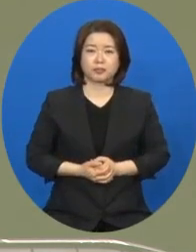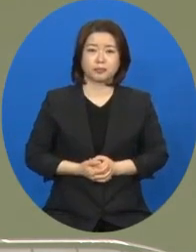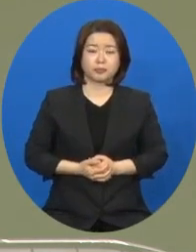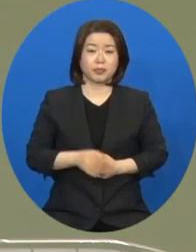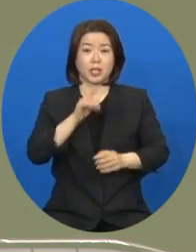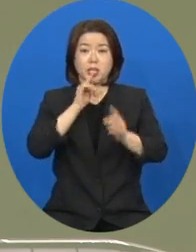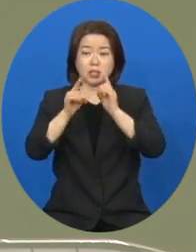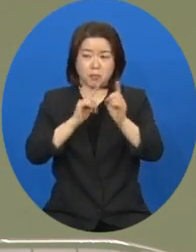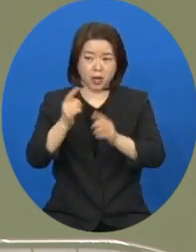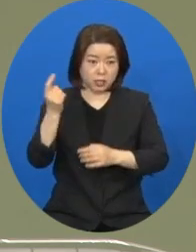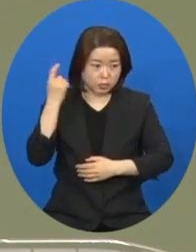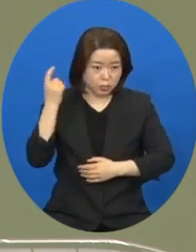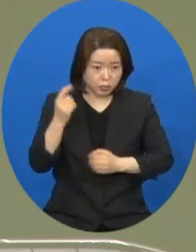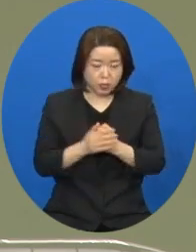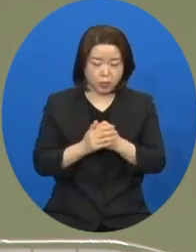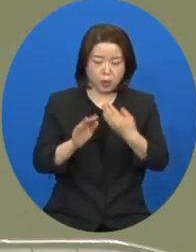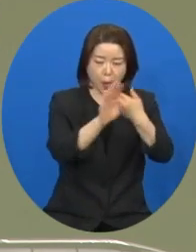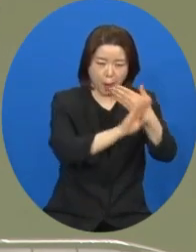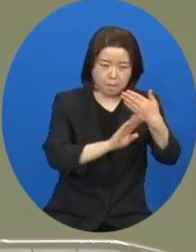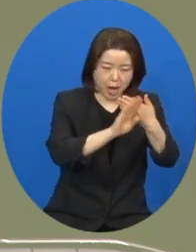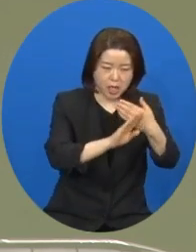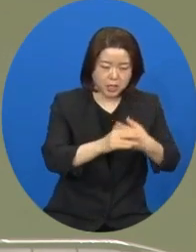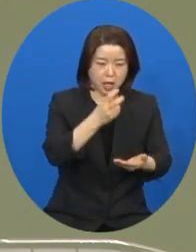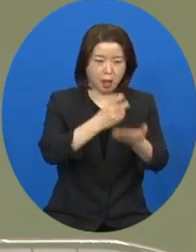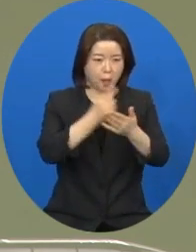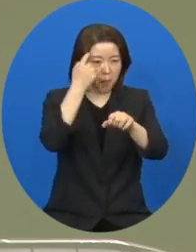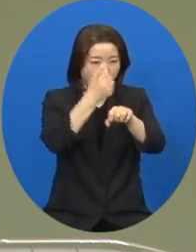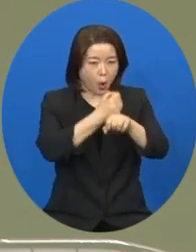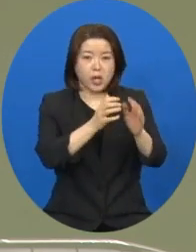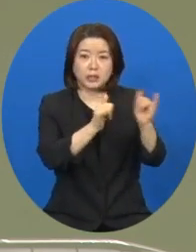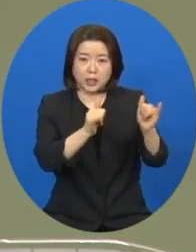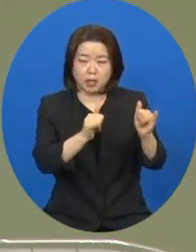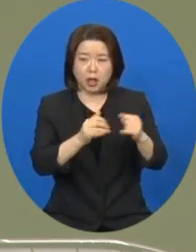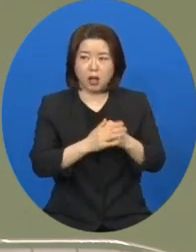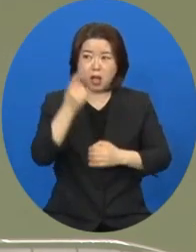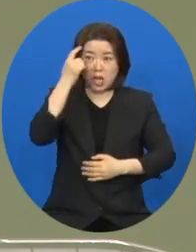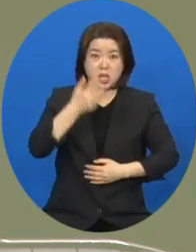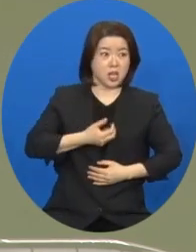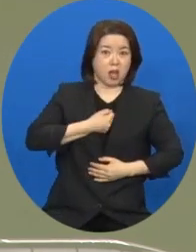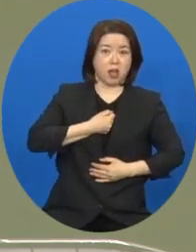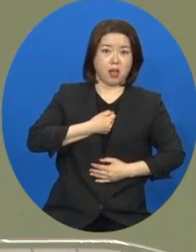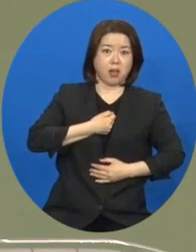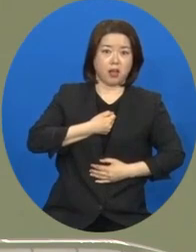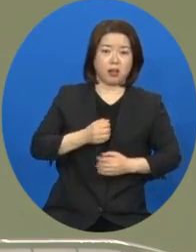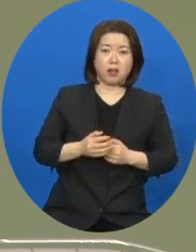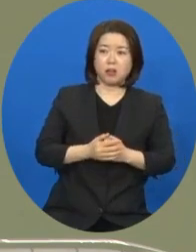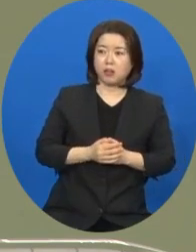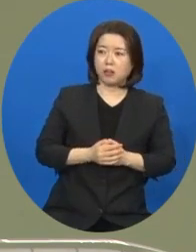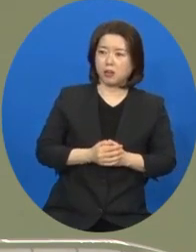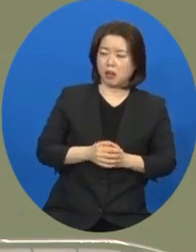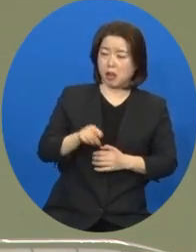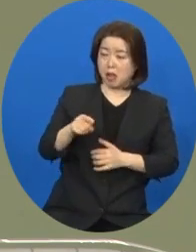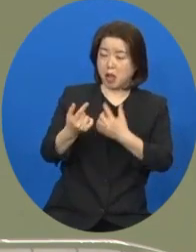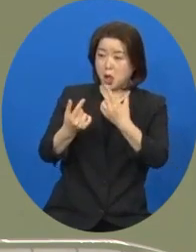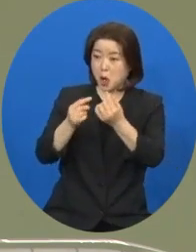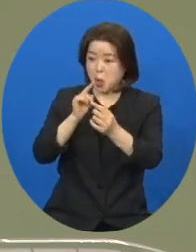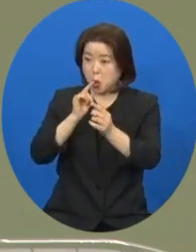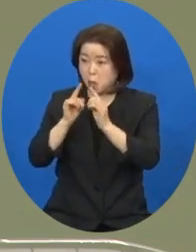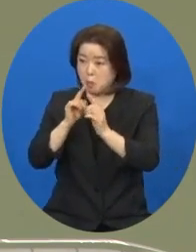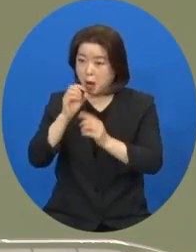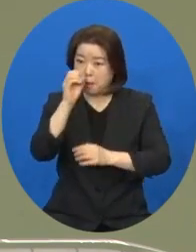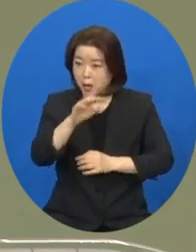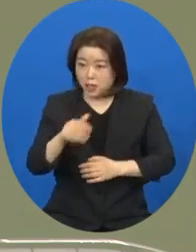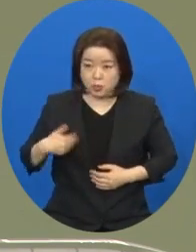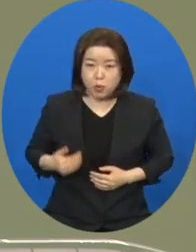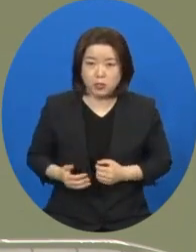이 말씀을 듣고 그 바리새인들, 율법학자들이 충격을 받았어요. 그런 말을 하실 줄 몰랐어요.